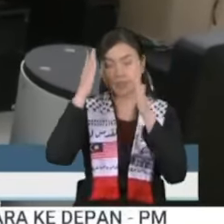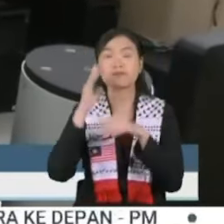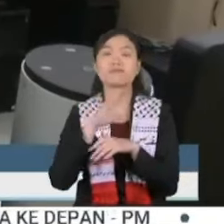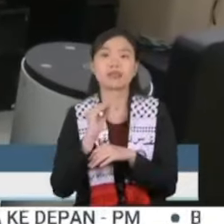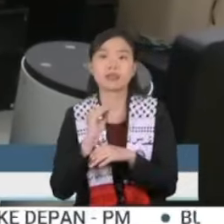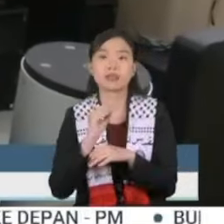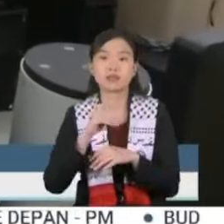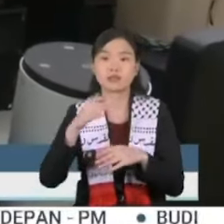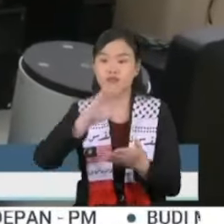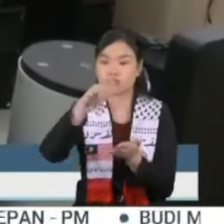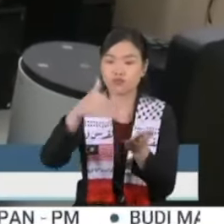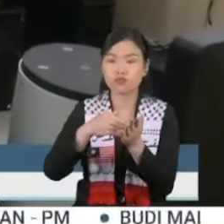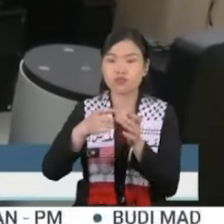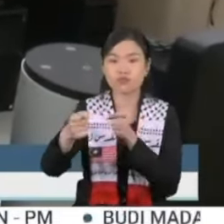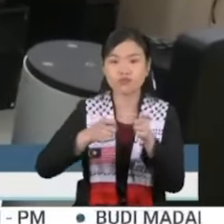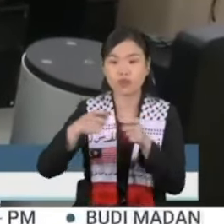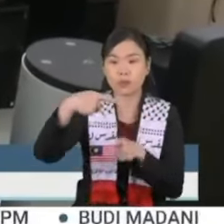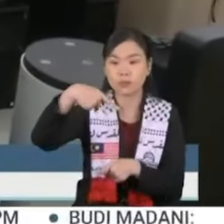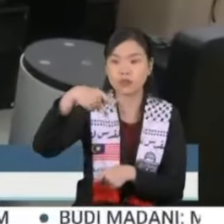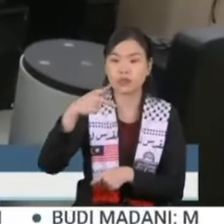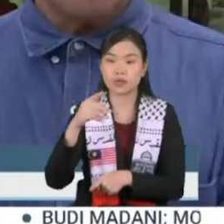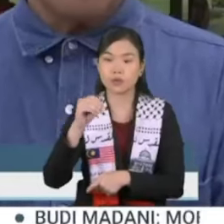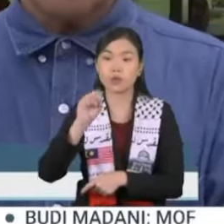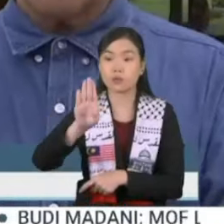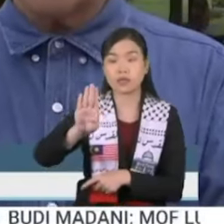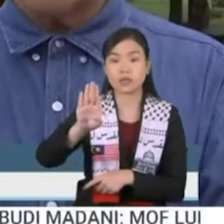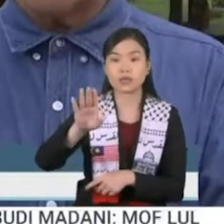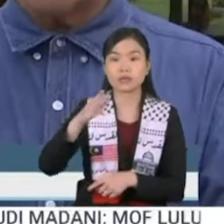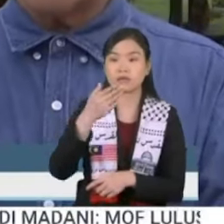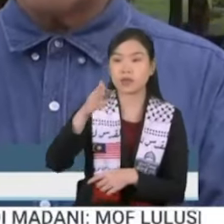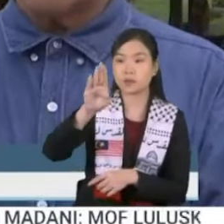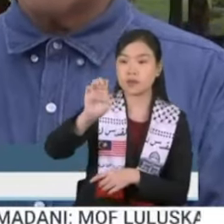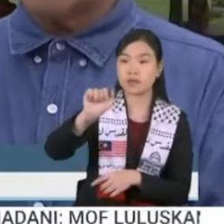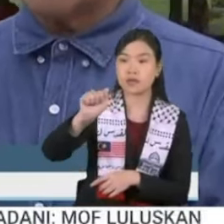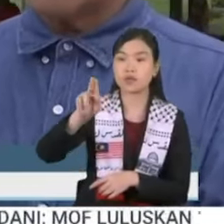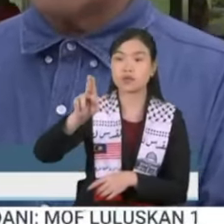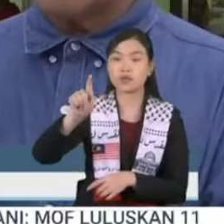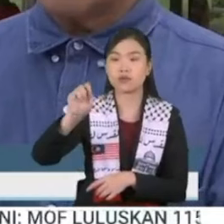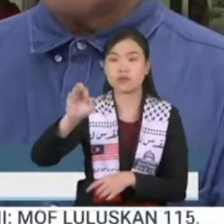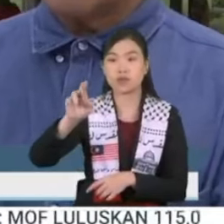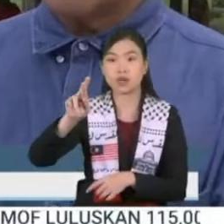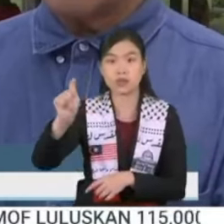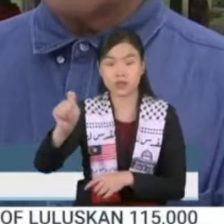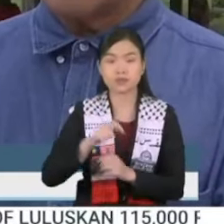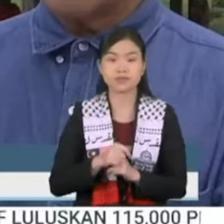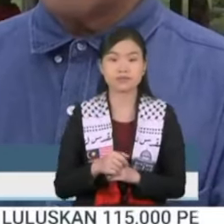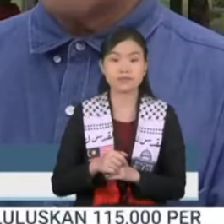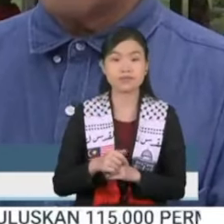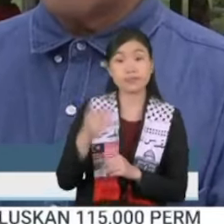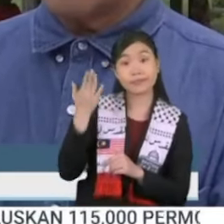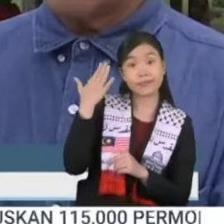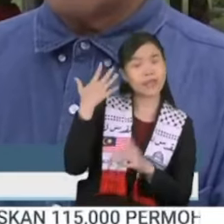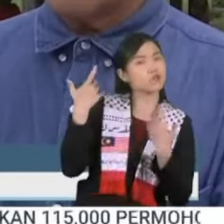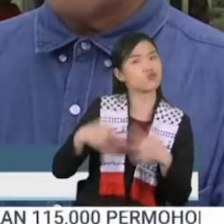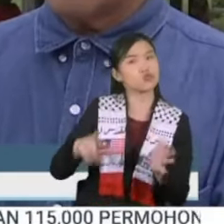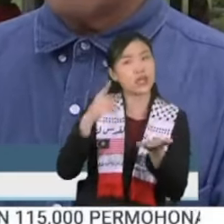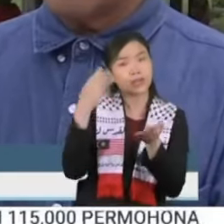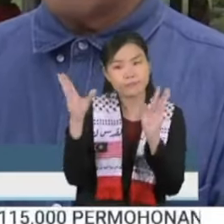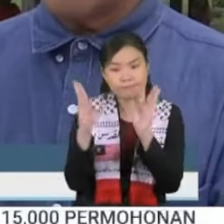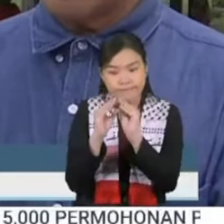Kawalan Operasi Bencana PKOB Beaufort. Sebelum ni kita sudah bermesyuarat di peringkat daerah